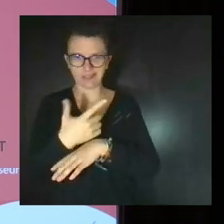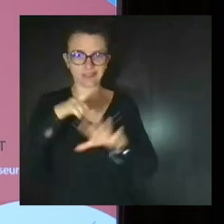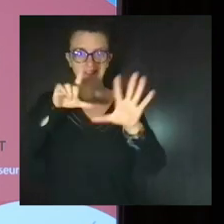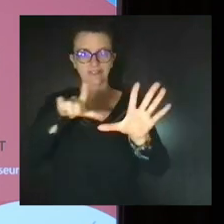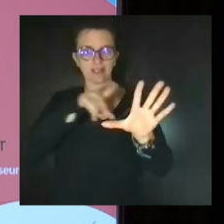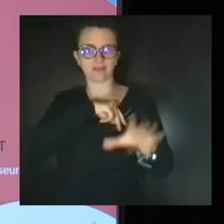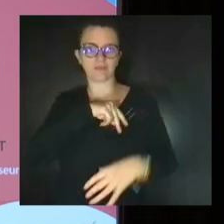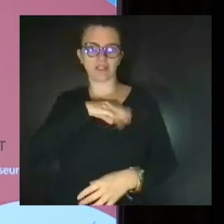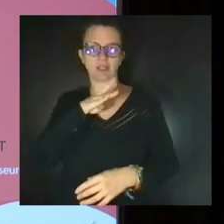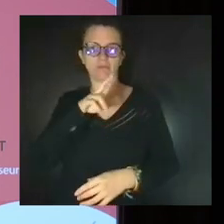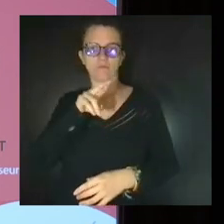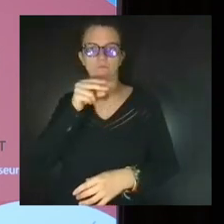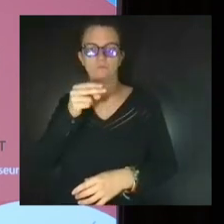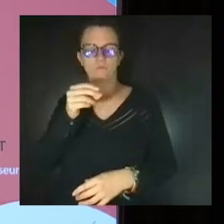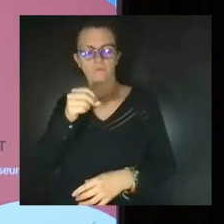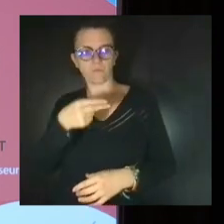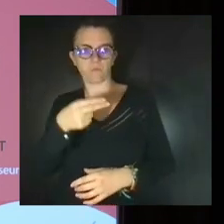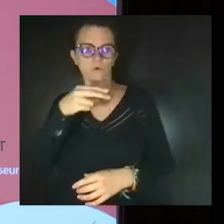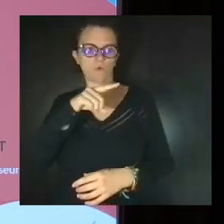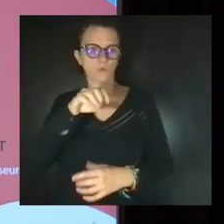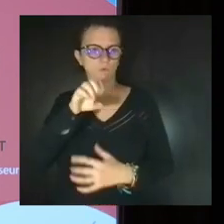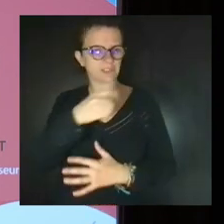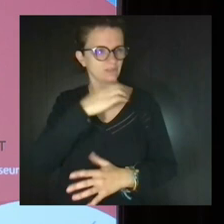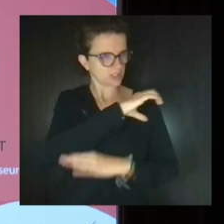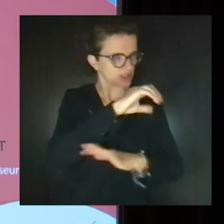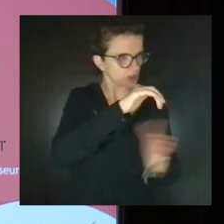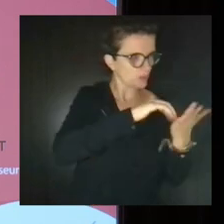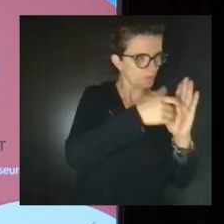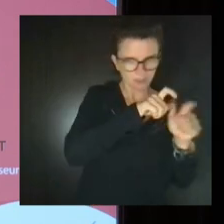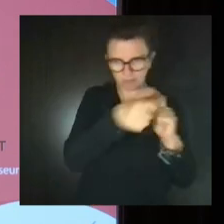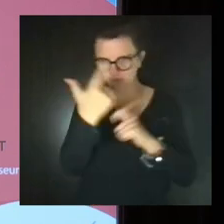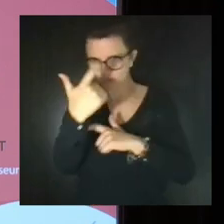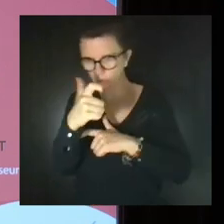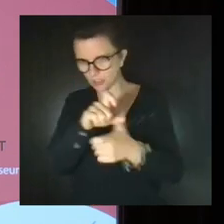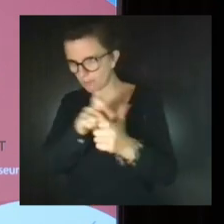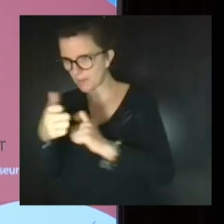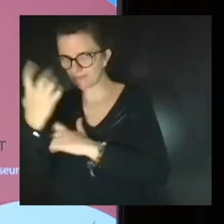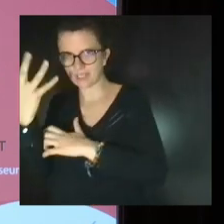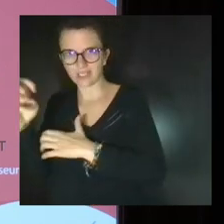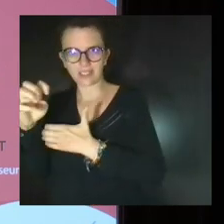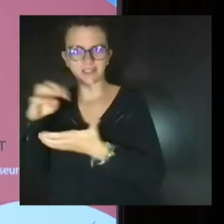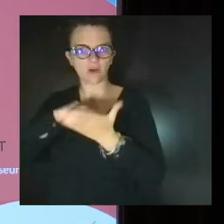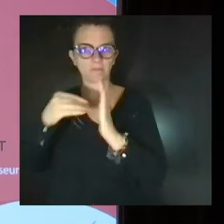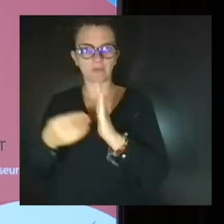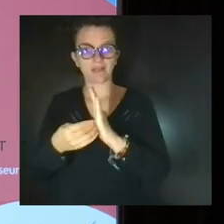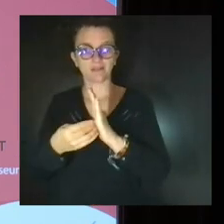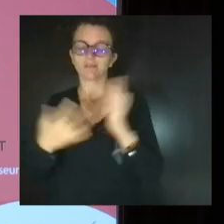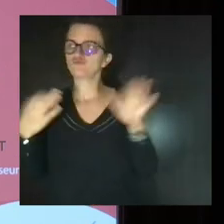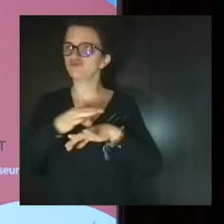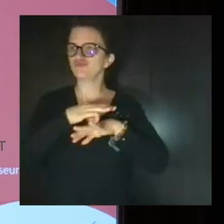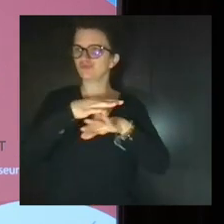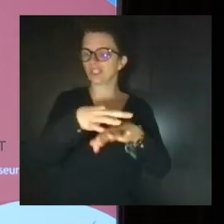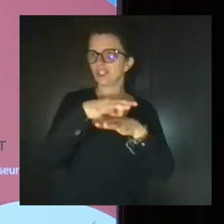plus du 100 mètres au 200 mètres, puis au 400 mètres, c'est ça? Et il a changé de guide, il en a épuisé un ou